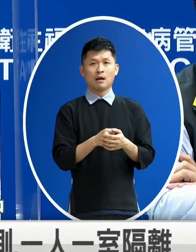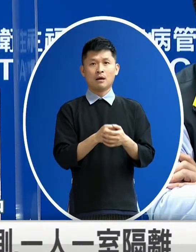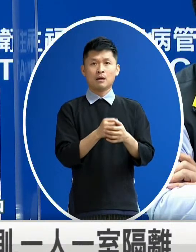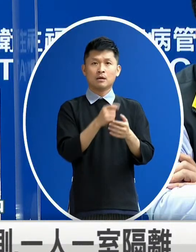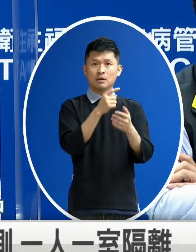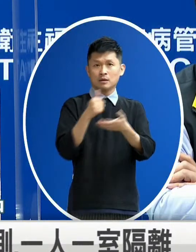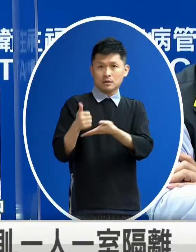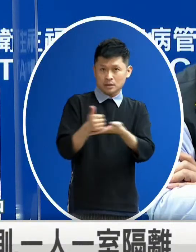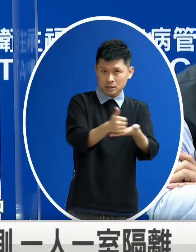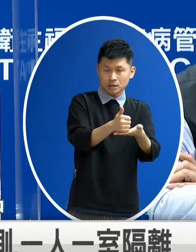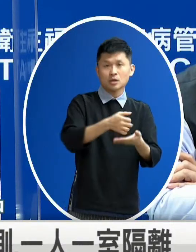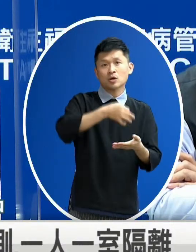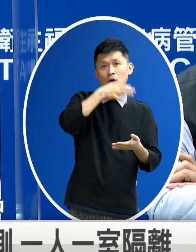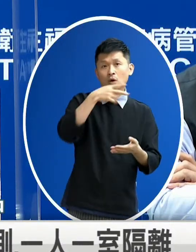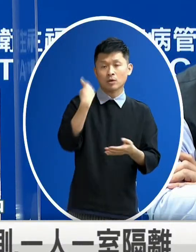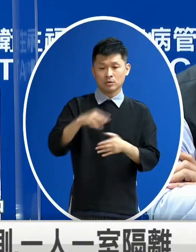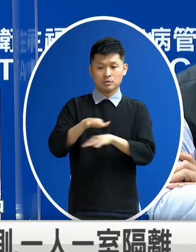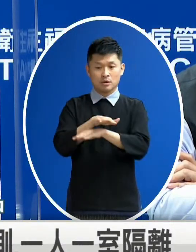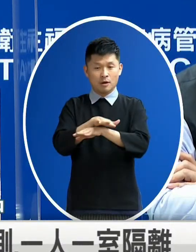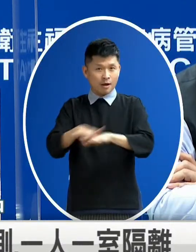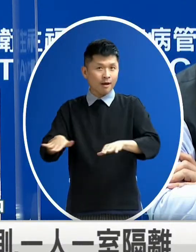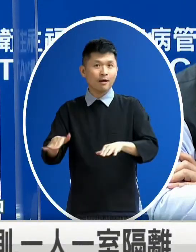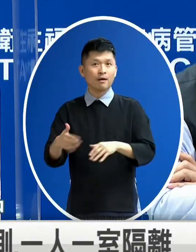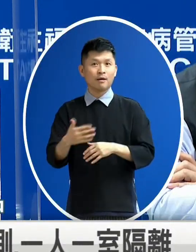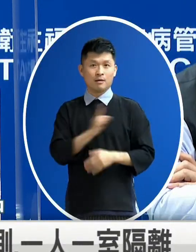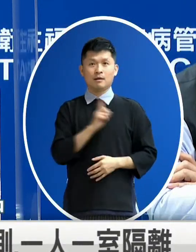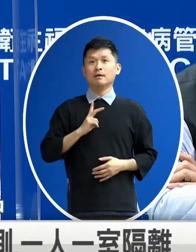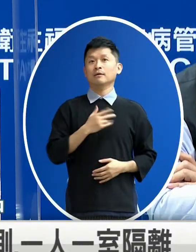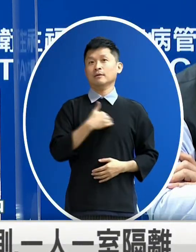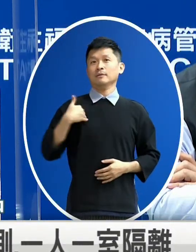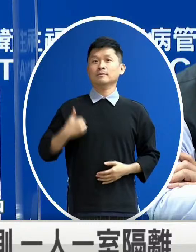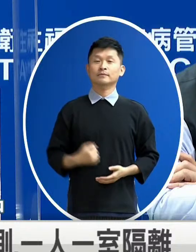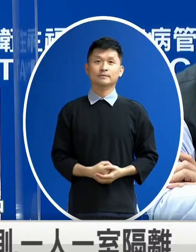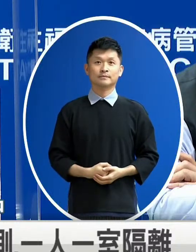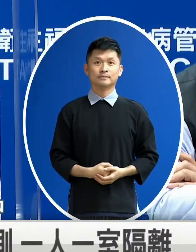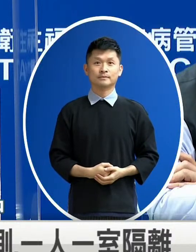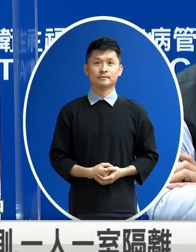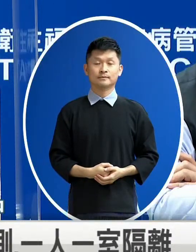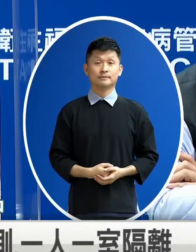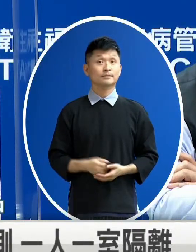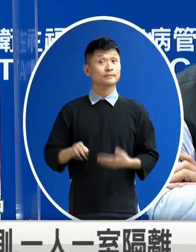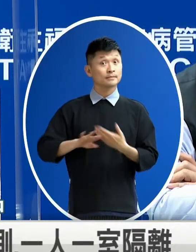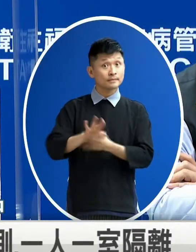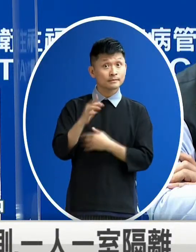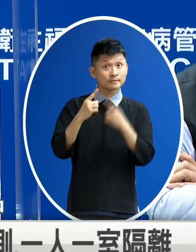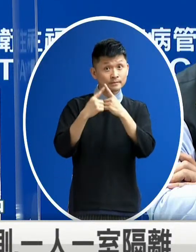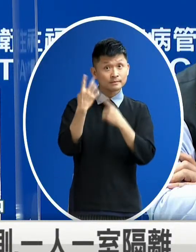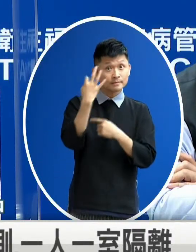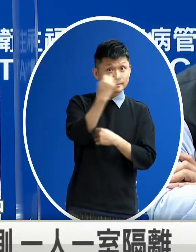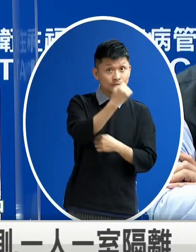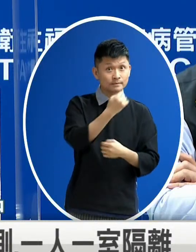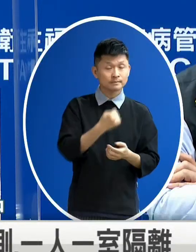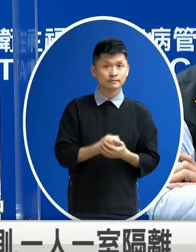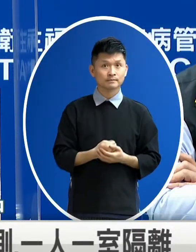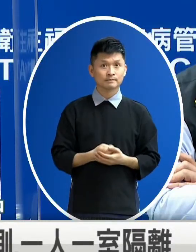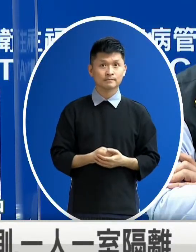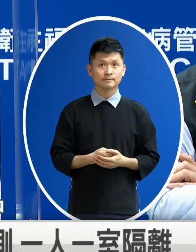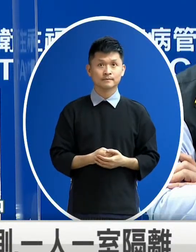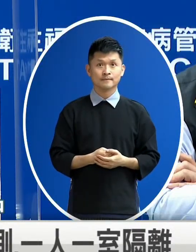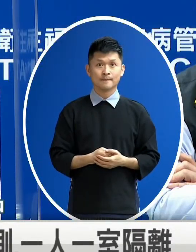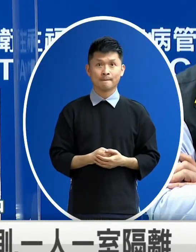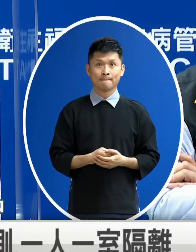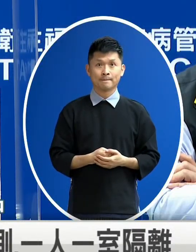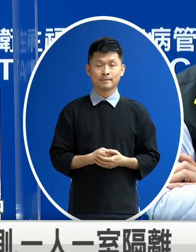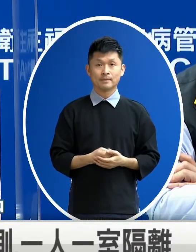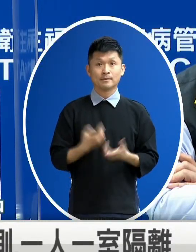又能够兼顾在防疫的安全。然后另外我们有几例被我们移动从